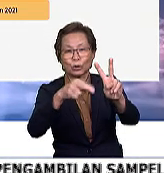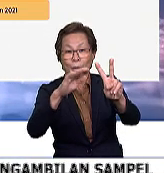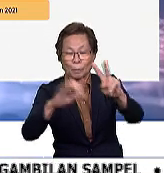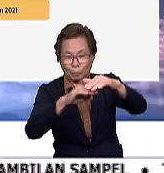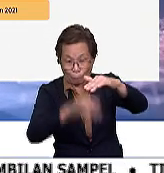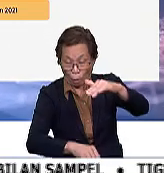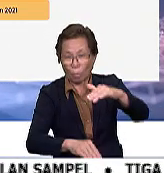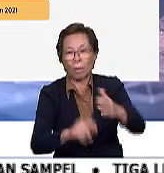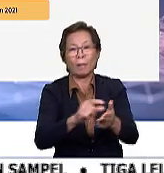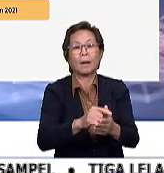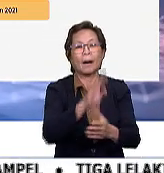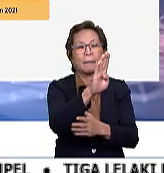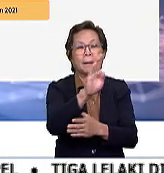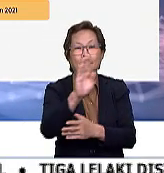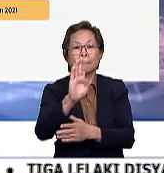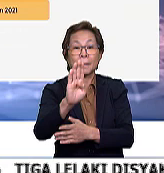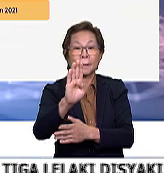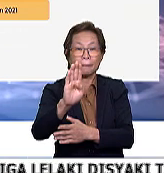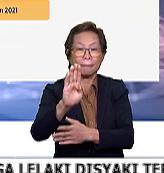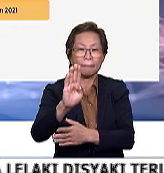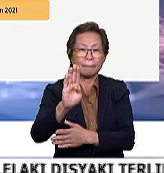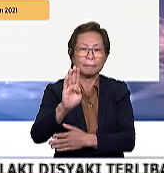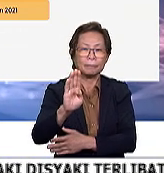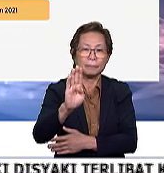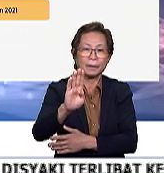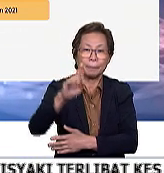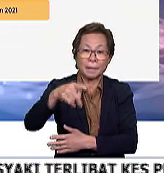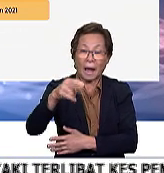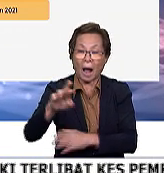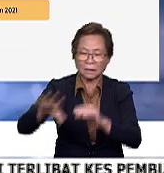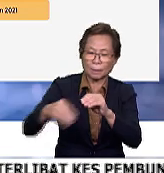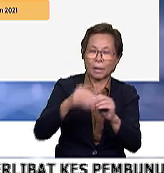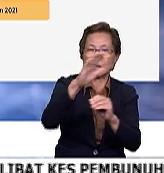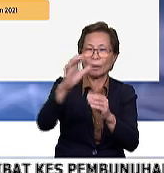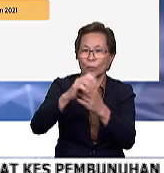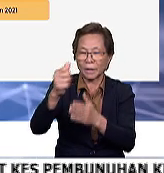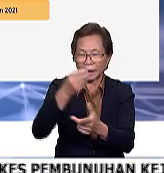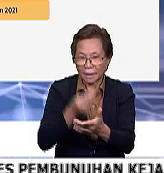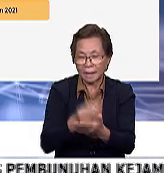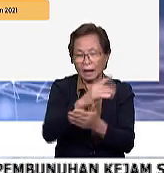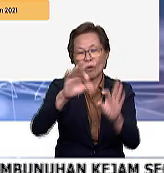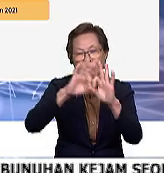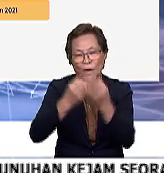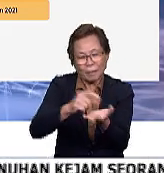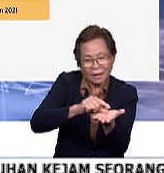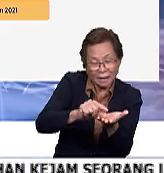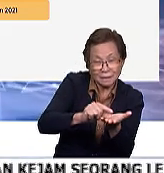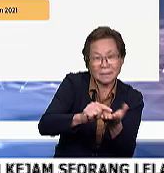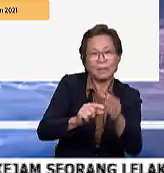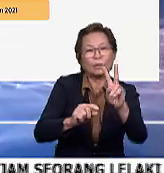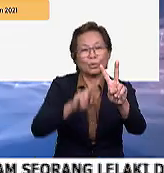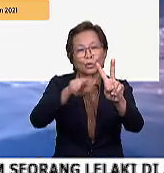kambing eh kadar BPA tambahan sebanyak 500 Ringgit lagi dan isi rumah berpendapatan